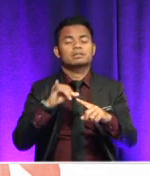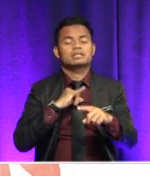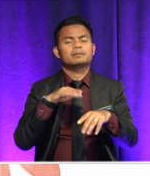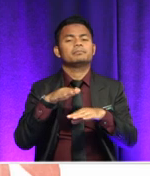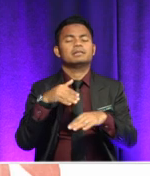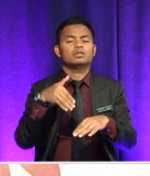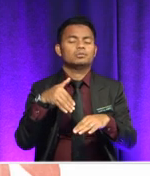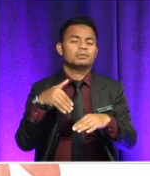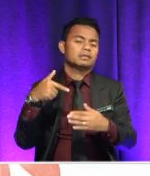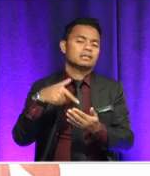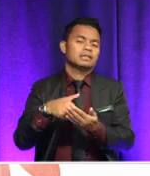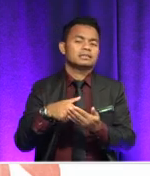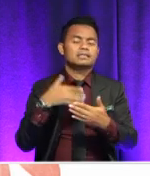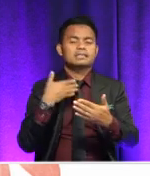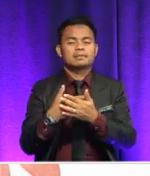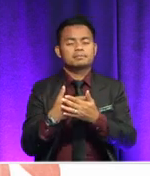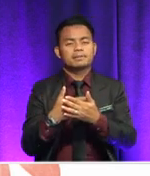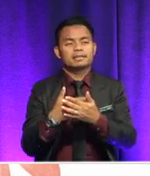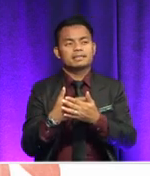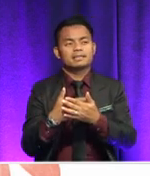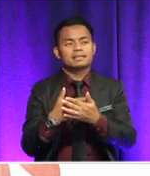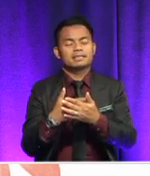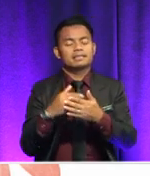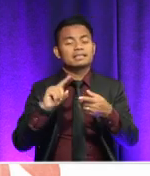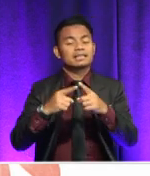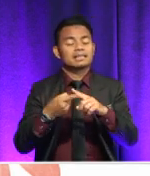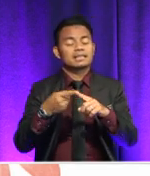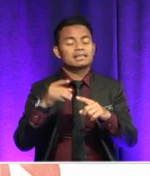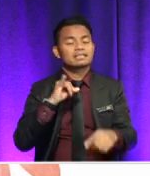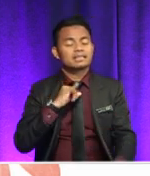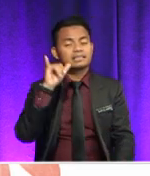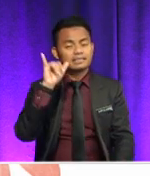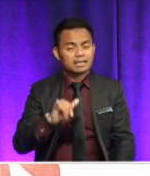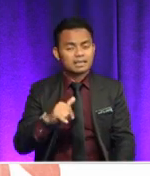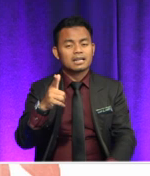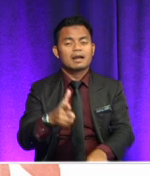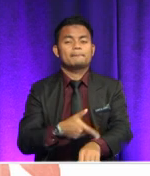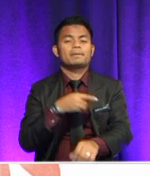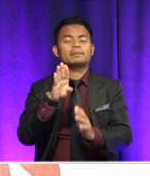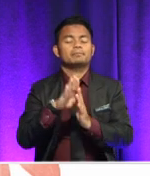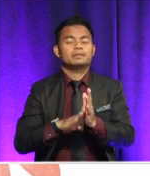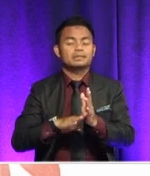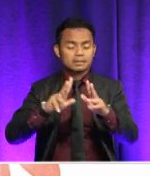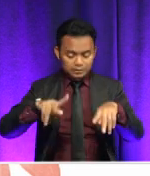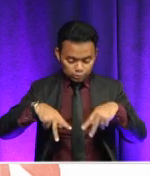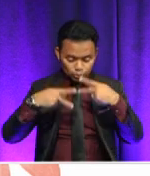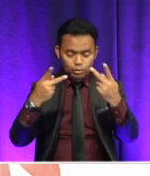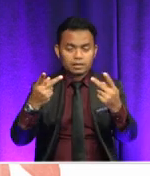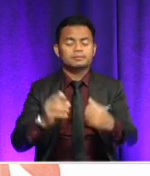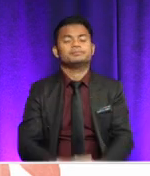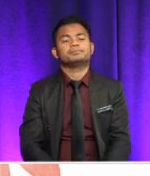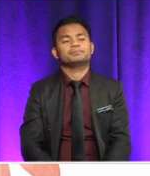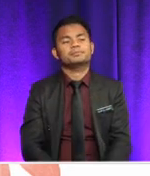ini rekan-rekan saya yang lambat bertolak apabila digabungkan dua ini melahirkan